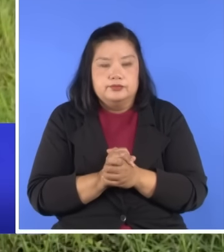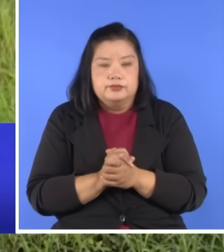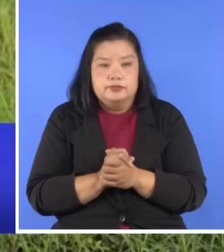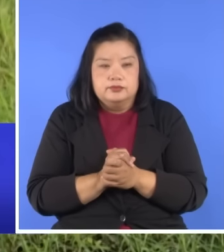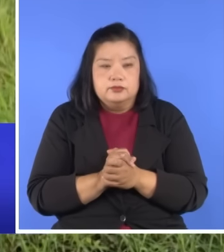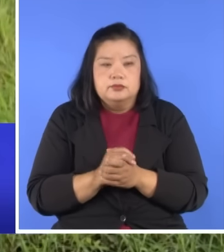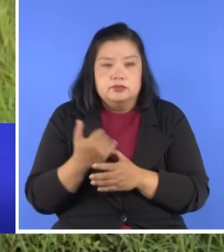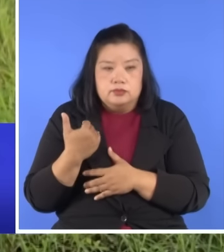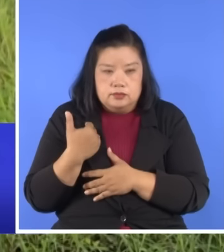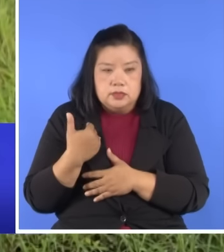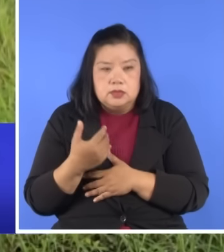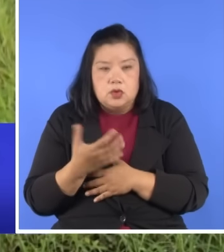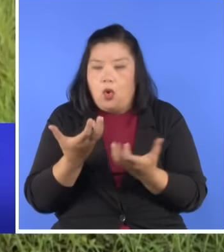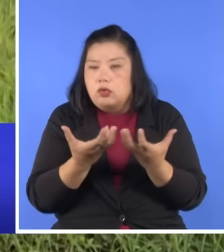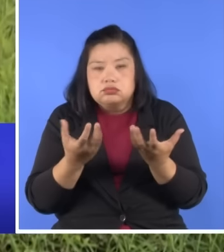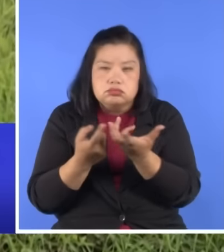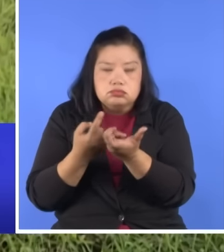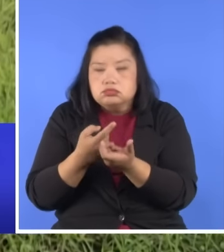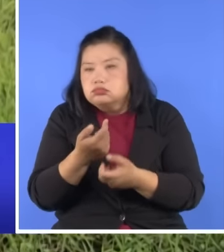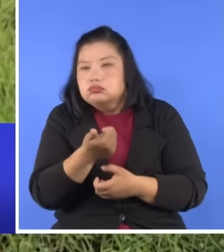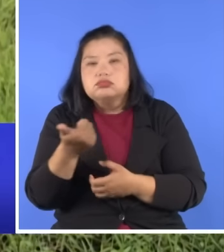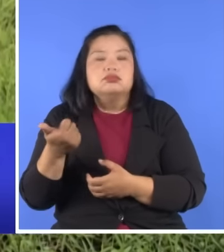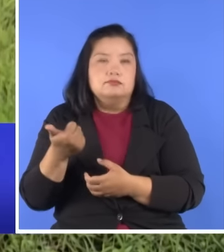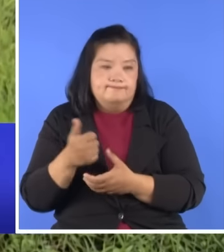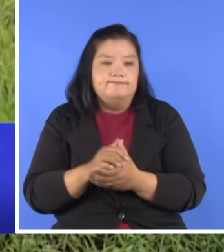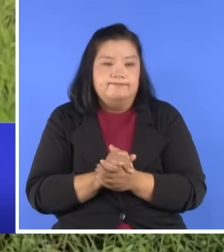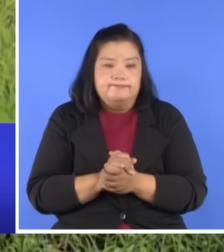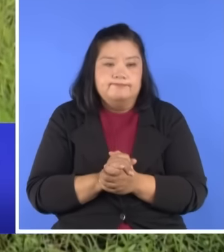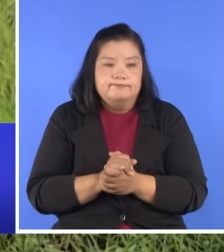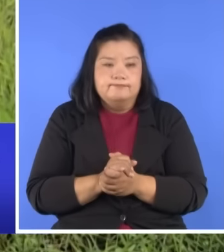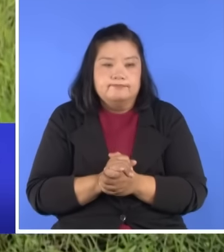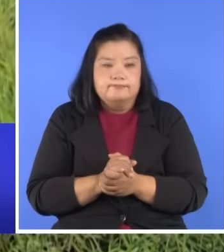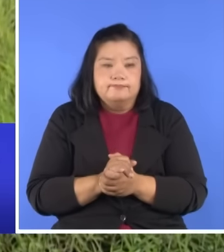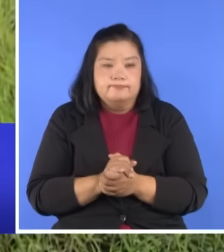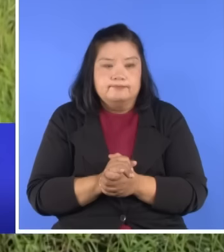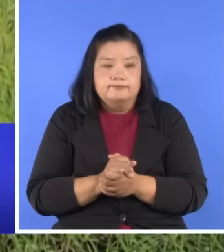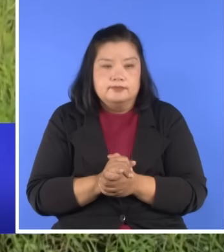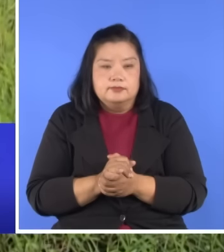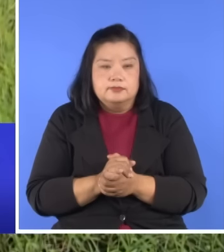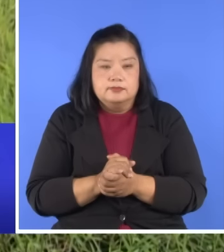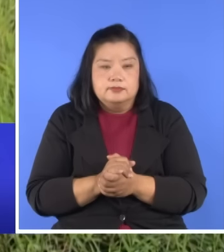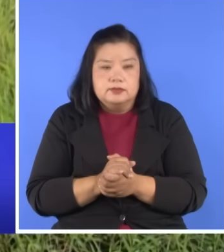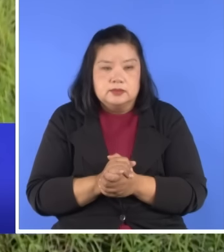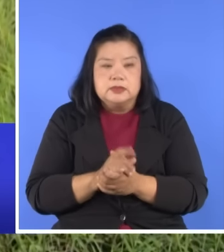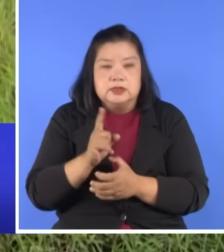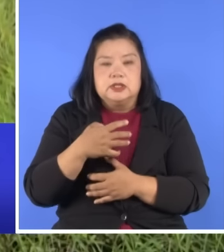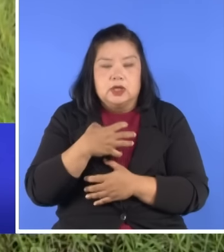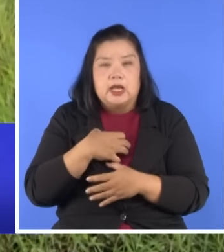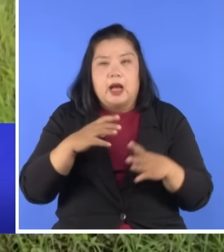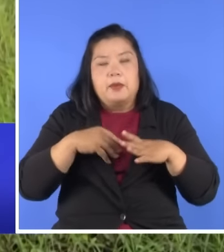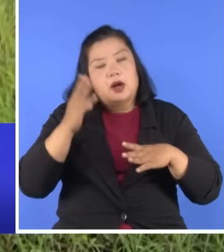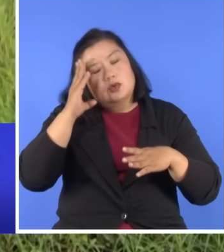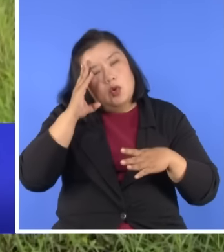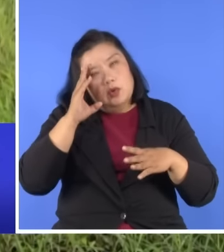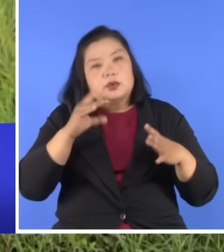ก็ทรัพย์สินอื่นๆอีกนิดหน่อยนะครับเสียดายแทนเจ้าของบ้านเค้าจังเลยเตั้งใจว่าจะให้เป็นบ้านพักตากอากาศมาพัก